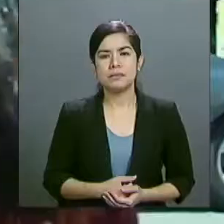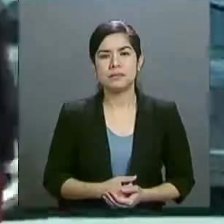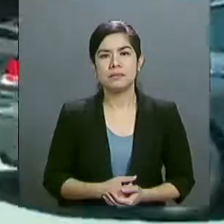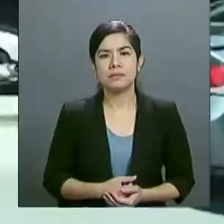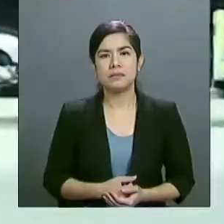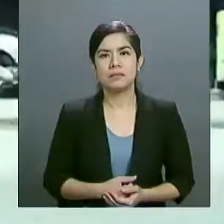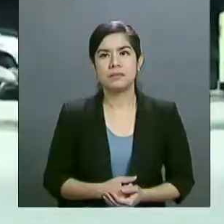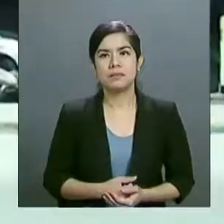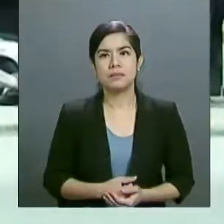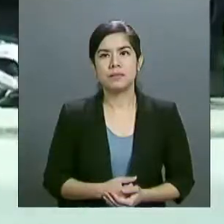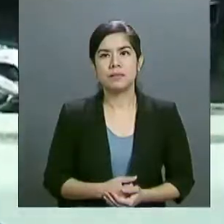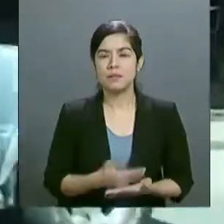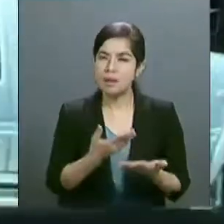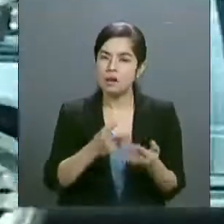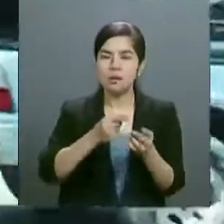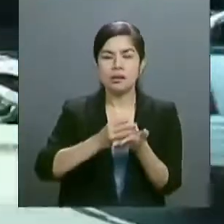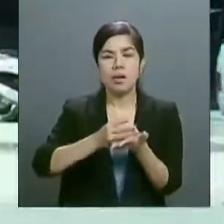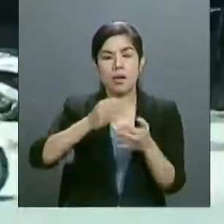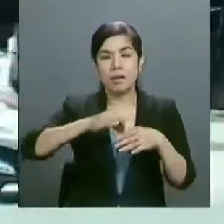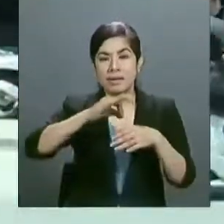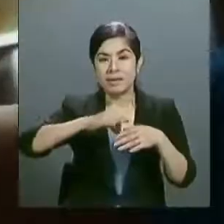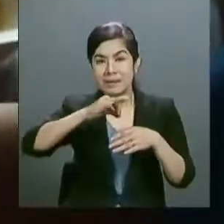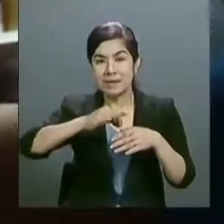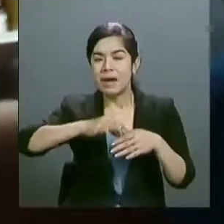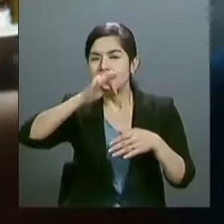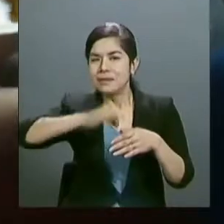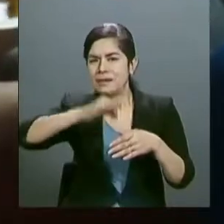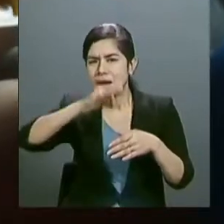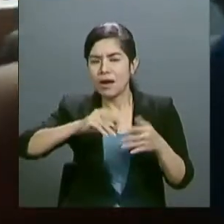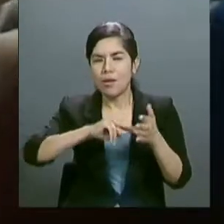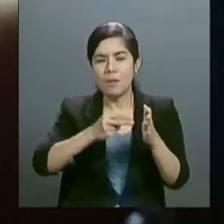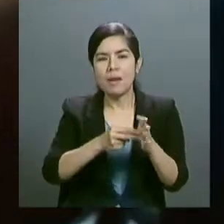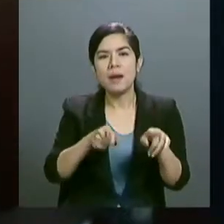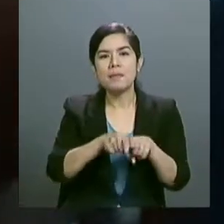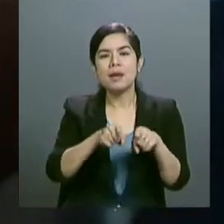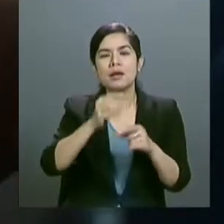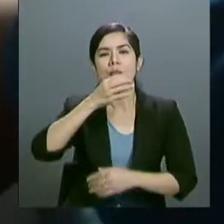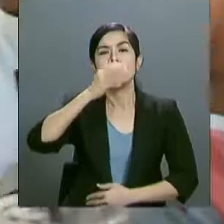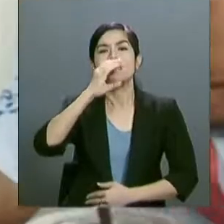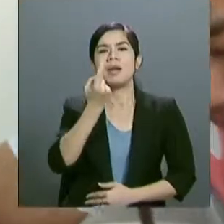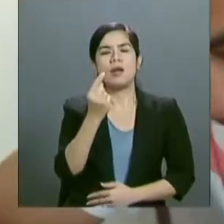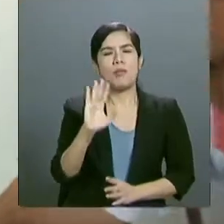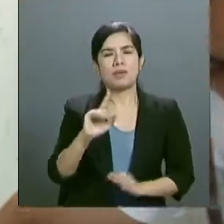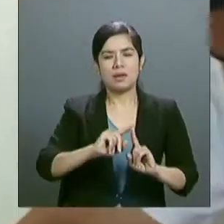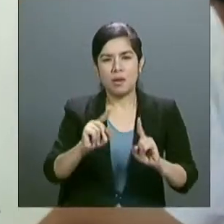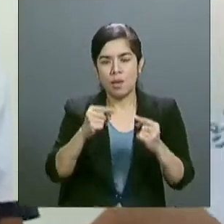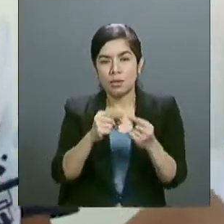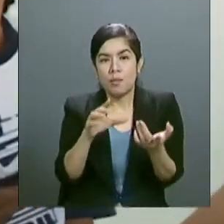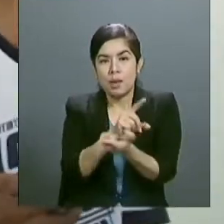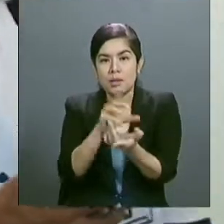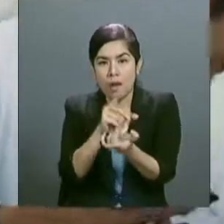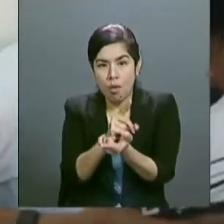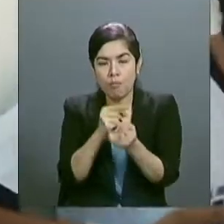มันไม่ใช่แค่เครื่องดื่มอย่างเดียวมันสะท้อนถึงการได้เข้าร่วมสังคมอันนี้คือเป็นพื้นที่ที่ผม